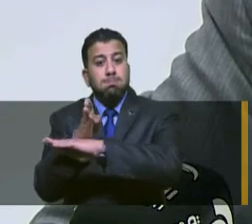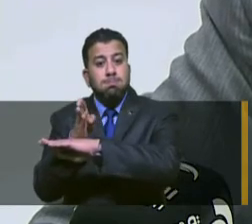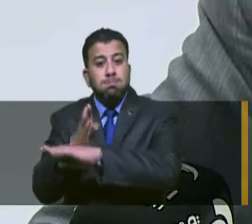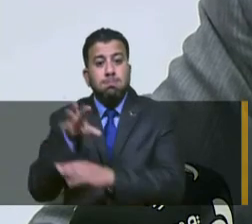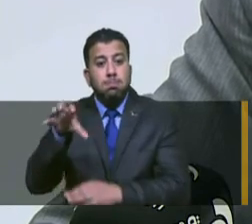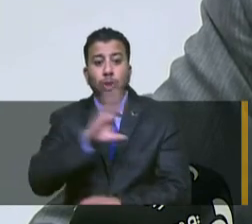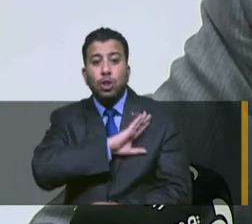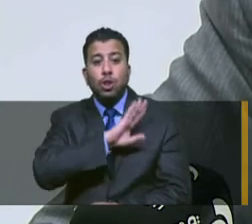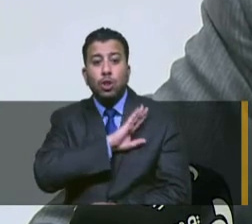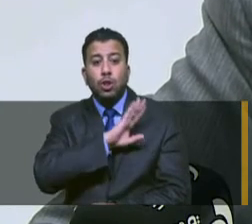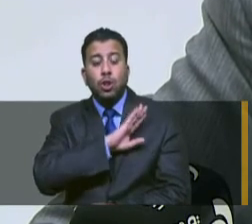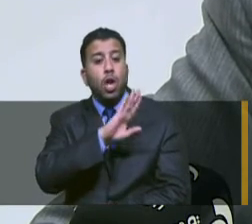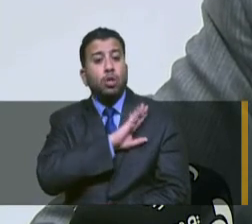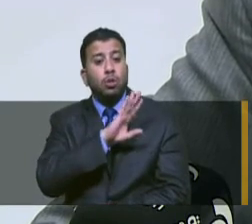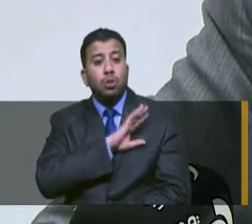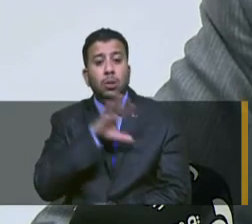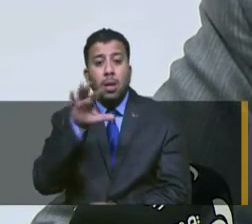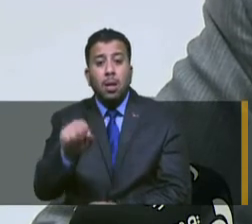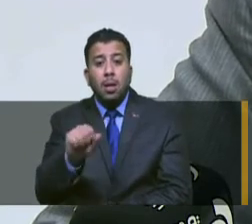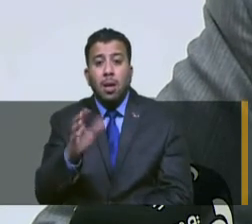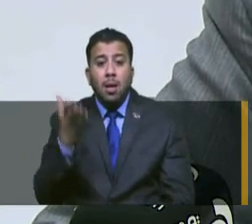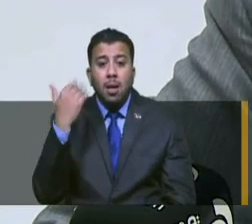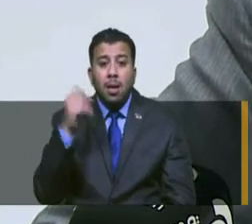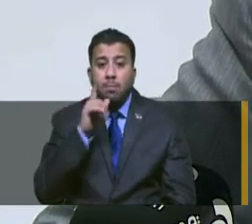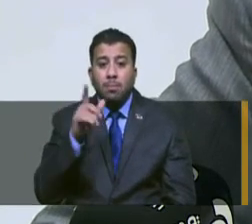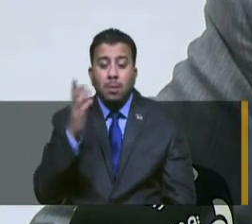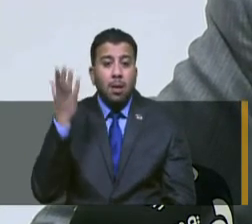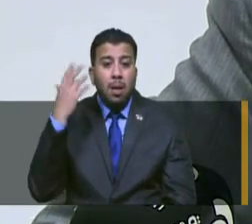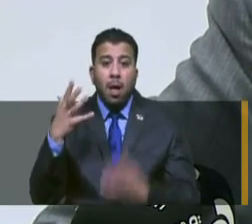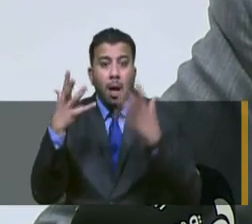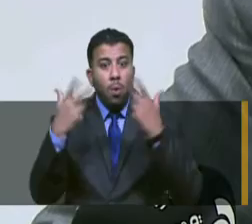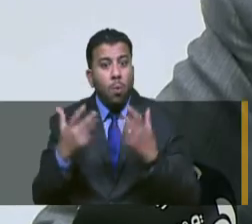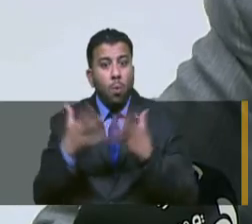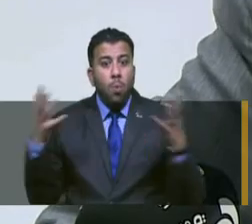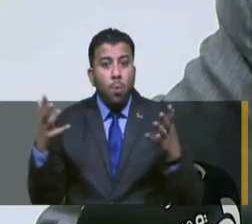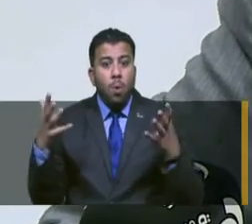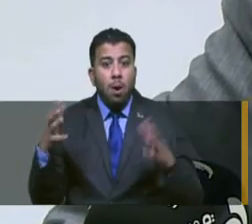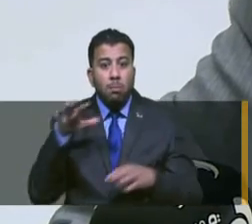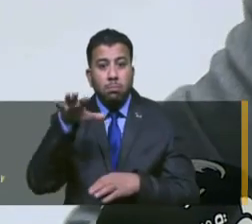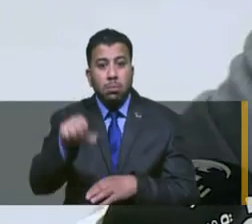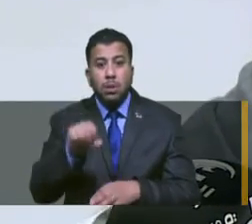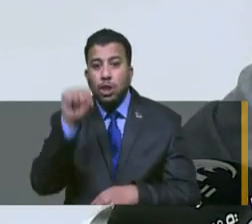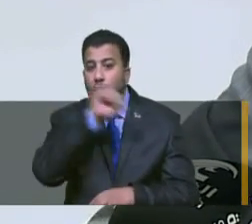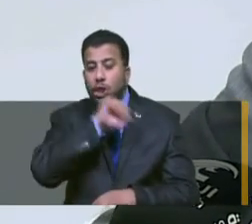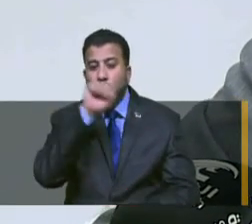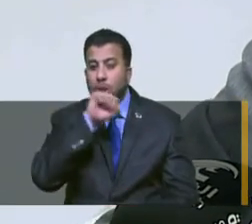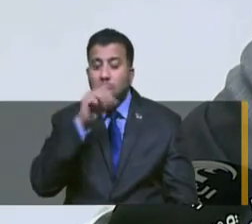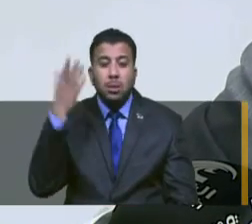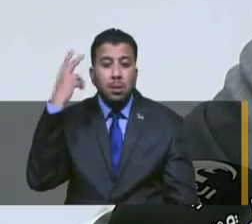بأعداد كبيرة من الجيوش، خصوصا التي نقلت من العدن واستبدلوا بها الشارقة. الشارقة